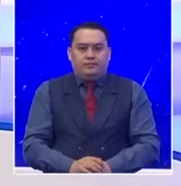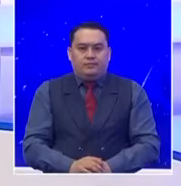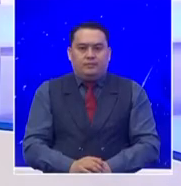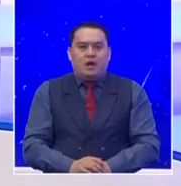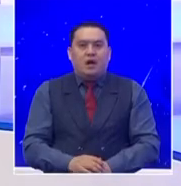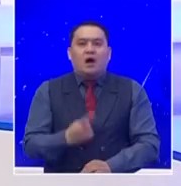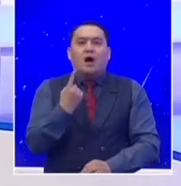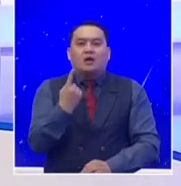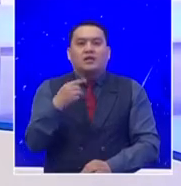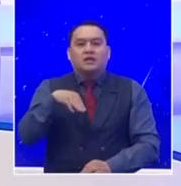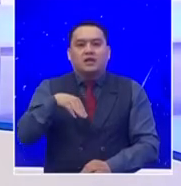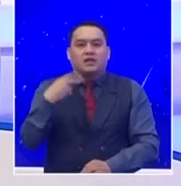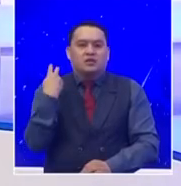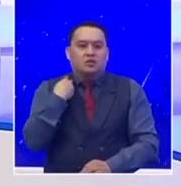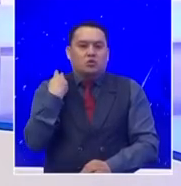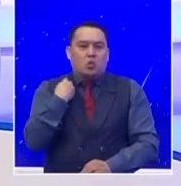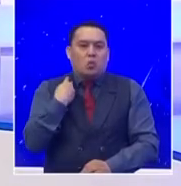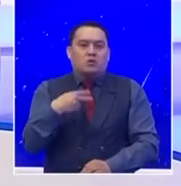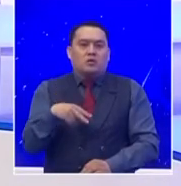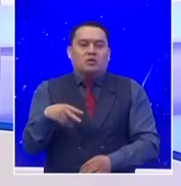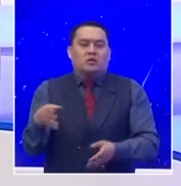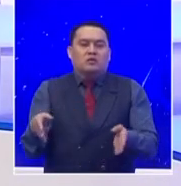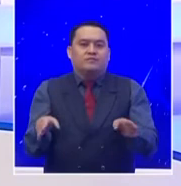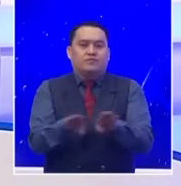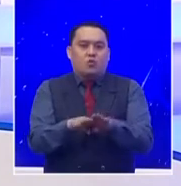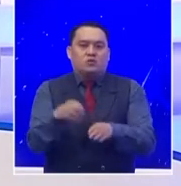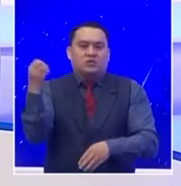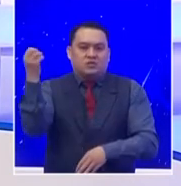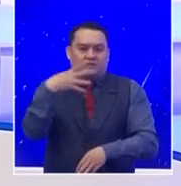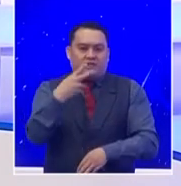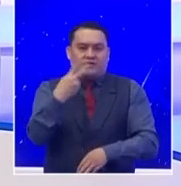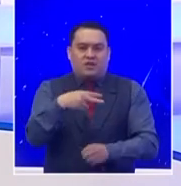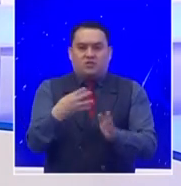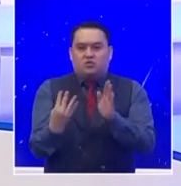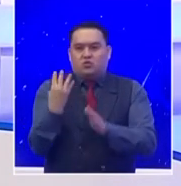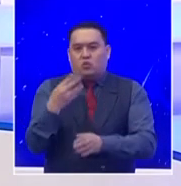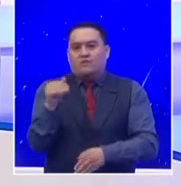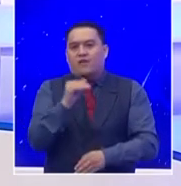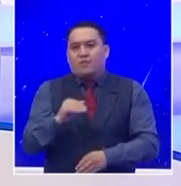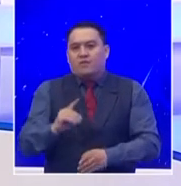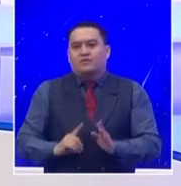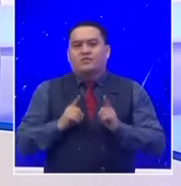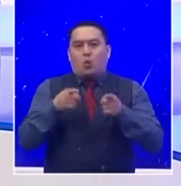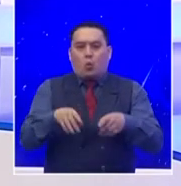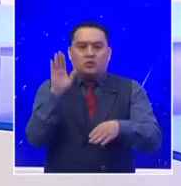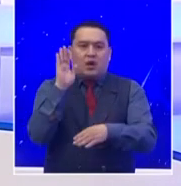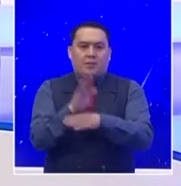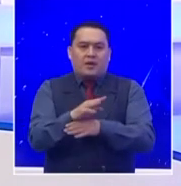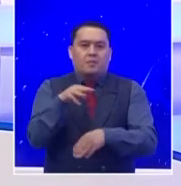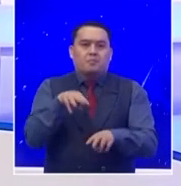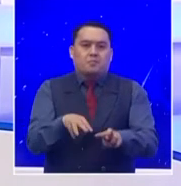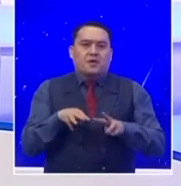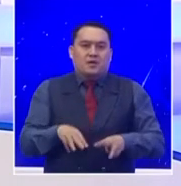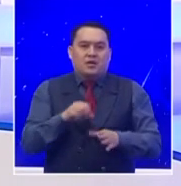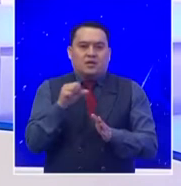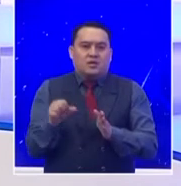За долг в 1 тенге в Казахстане начнут отключать свет. 24 февраля 2020 года вступил в силу приказ номер 43